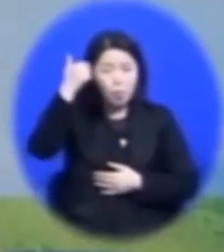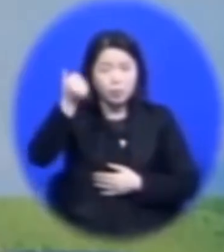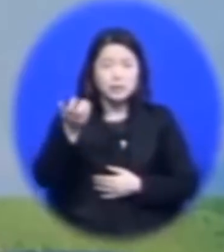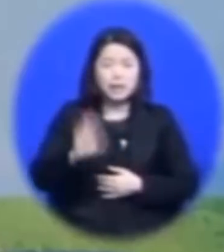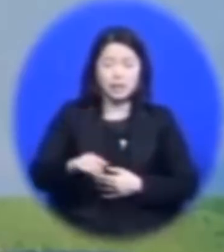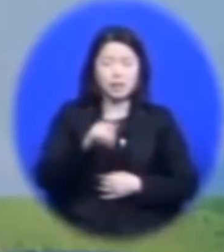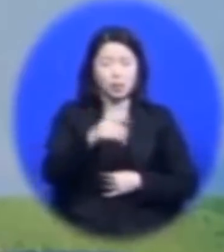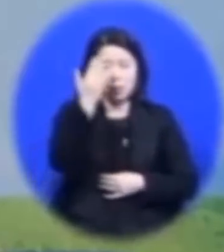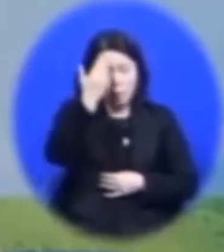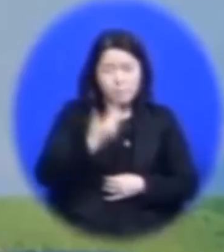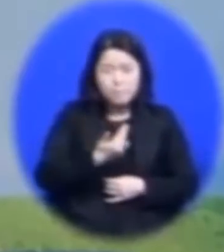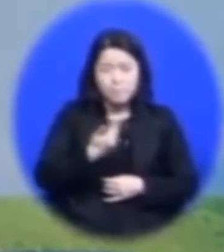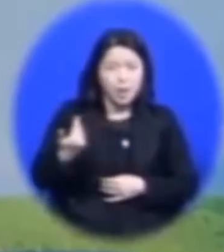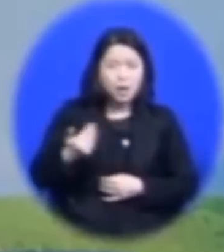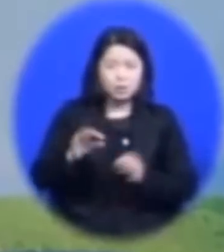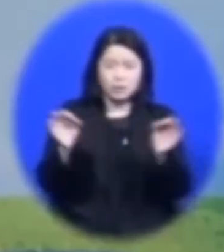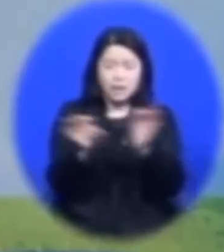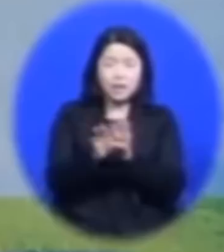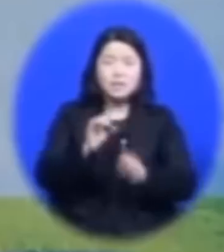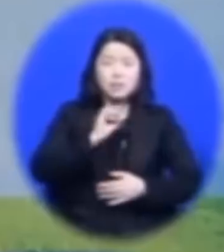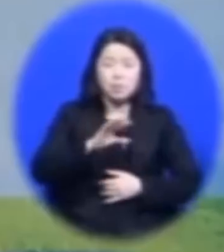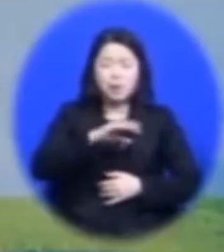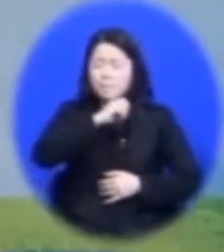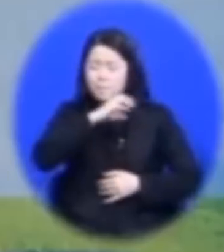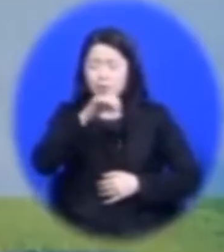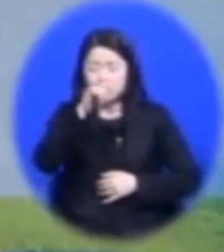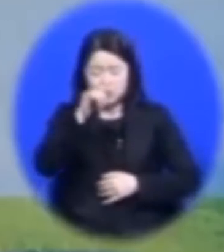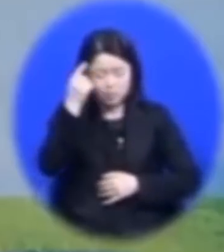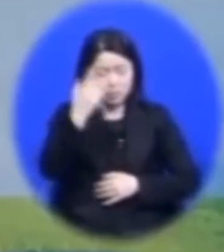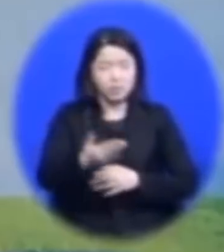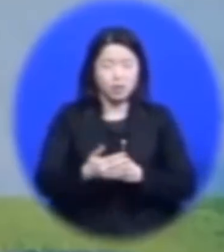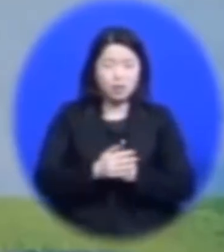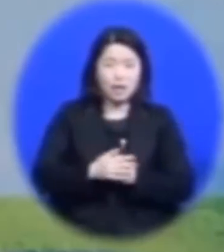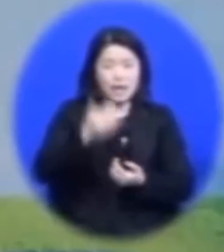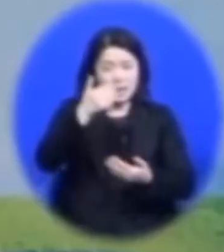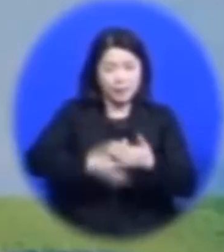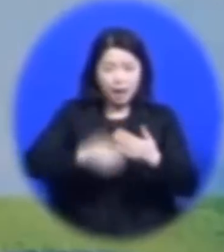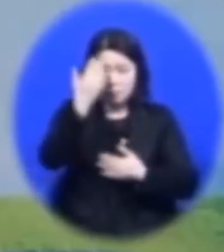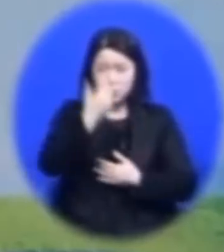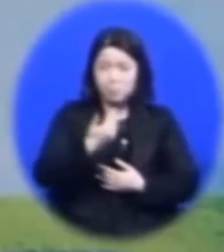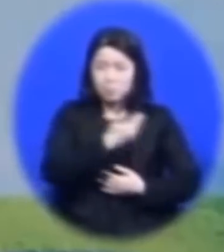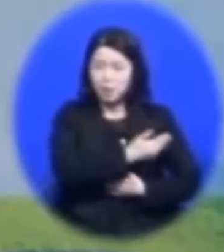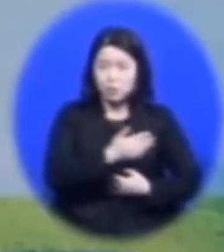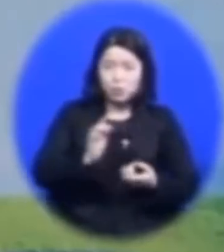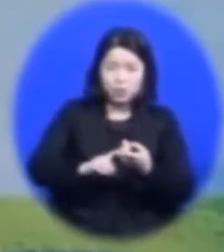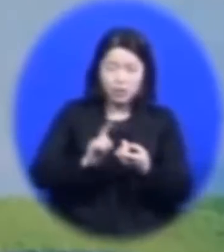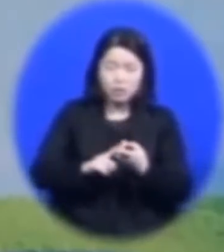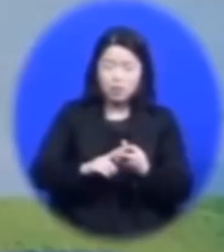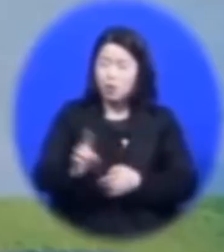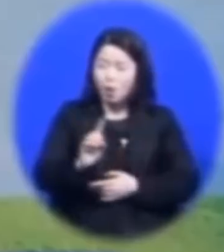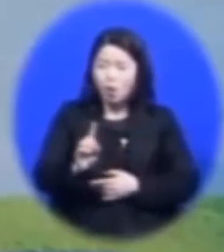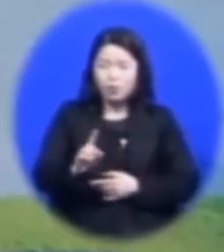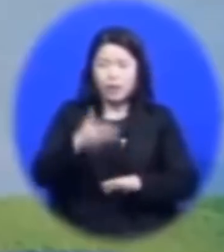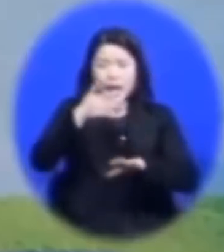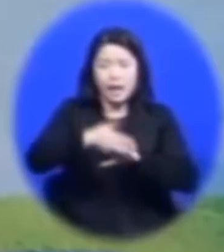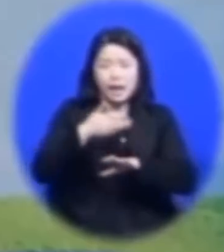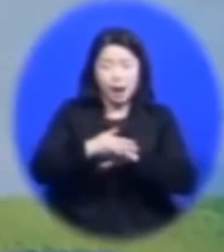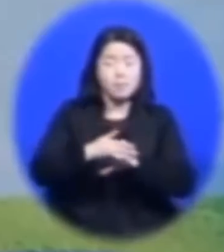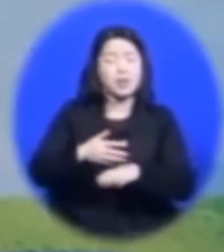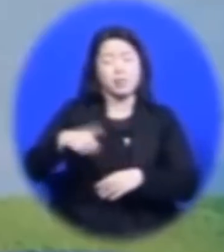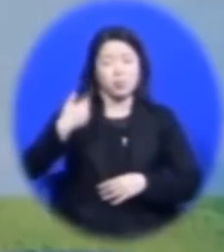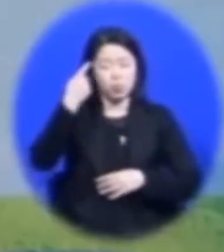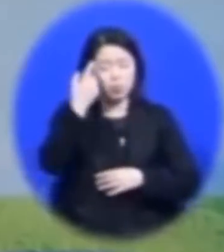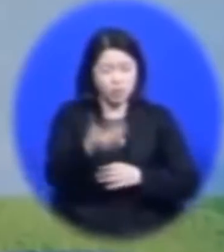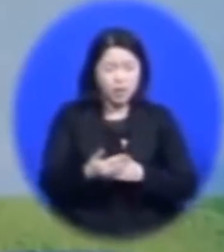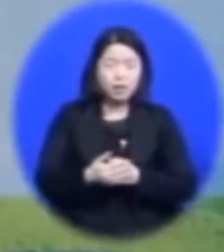반쪽 없어진 것만 그렇게 불평 하느냐 남은 반쪽의 대해서 어떻게 그렇게 감사할 줄 모르는